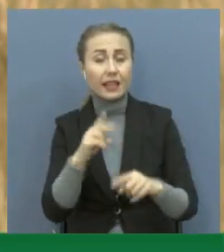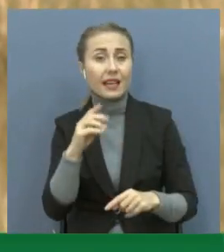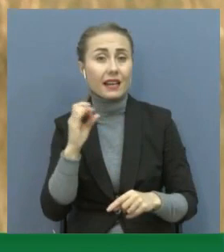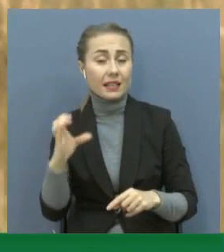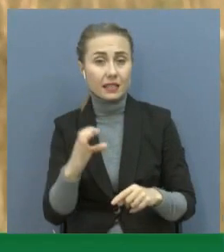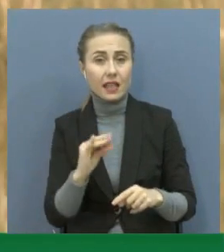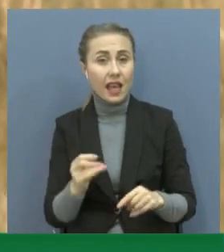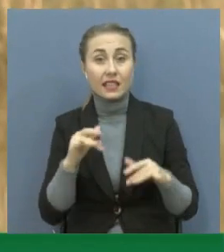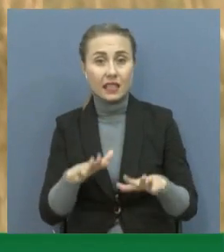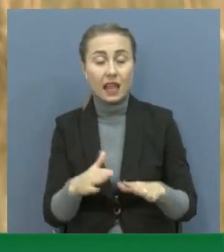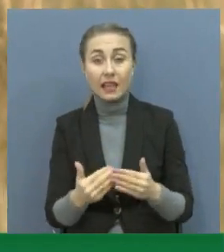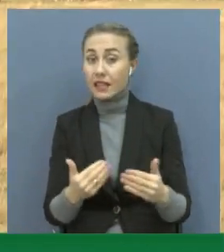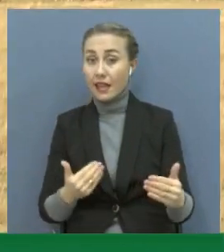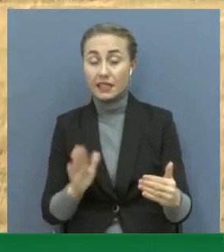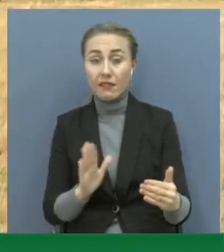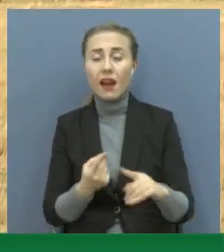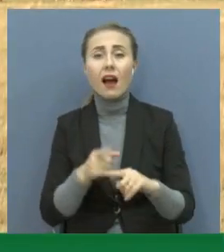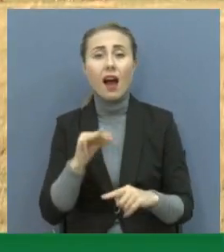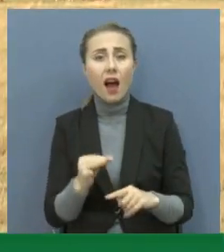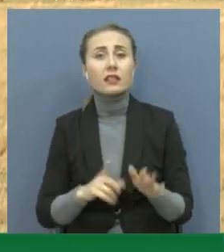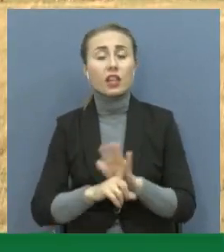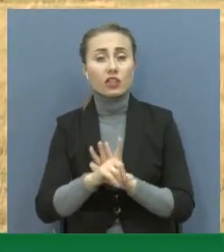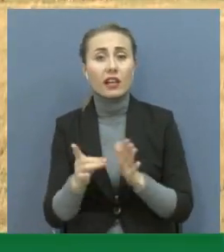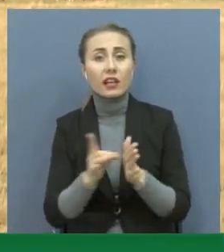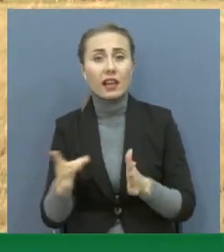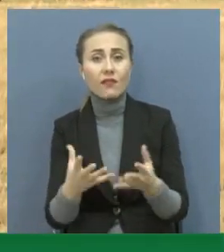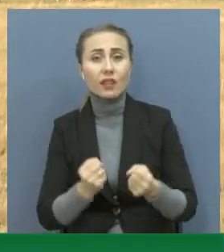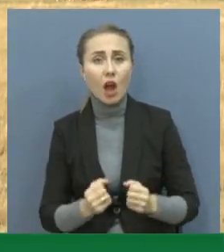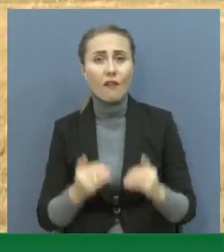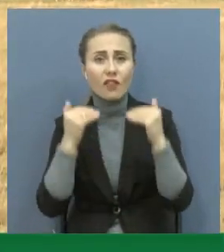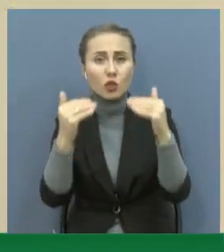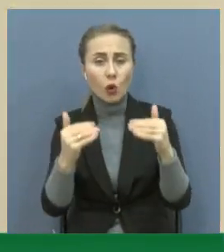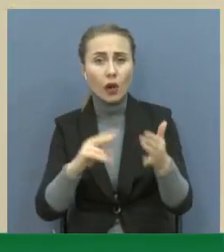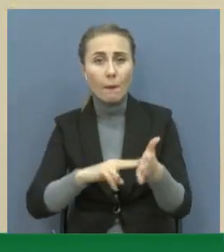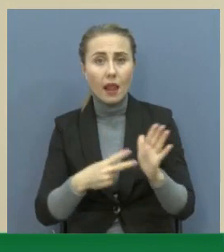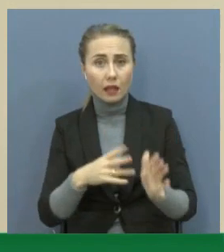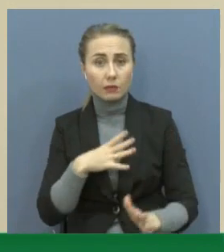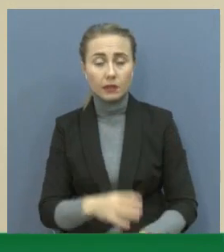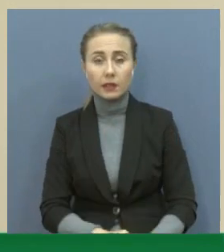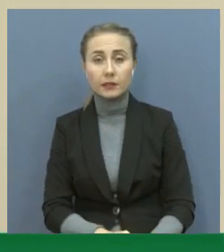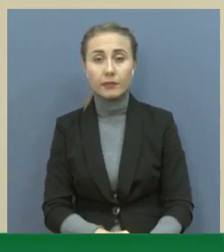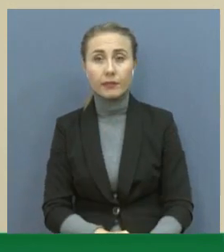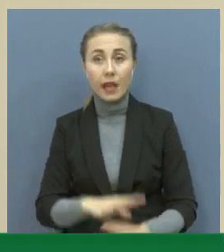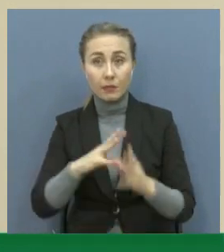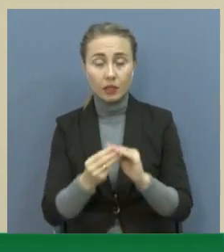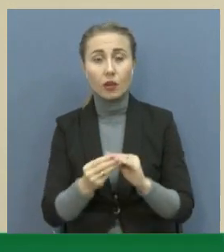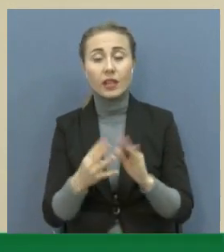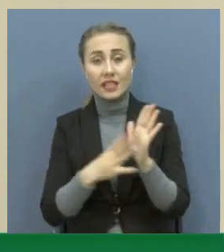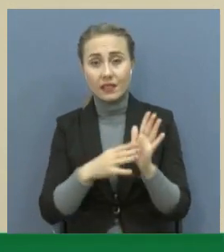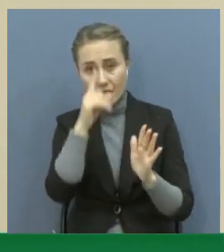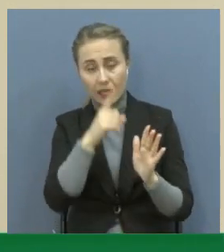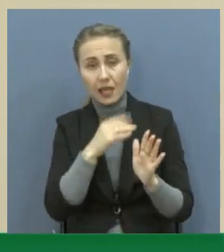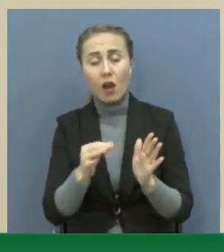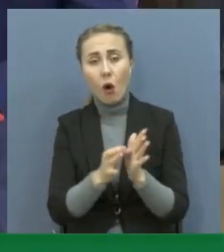И дело вовсе не в отставании, а в том, что изначально регион взял высокую планку. По итогам 9 месяцев область сохранила